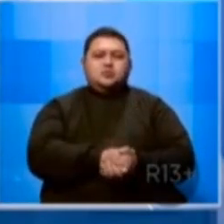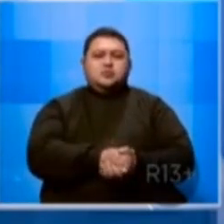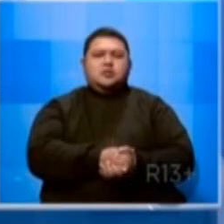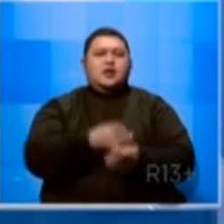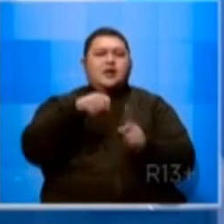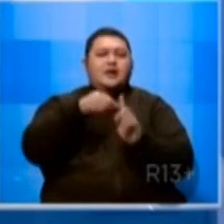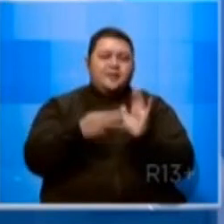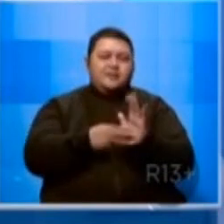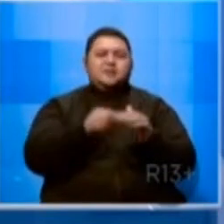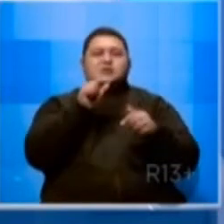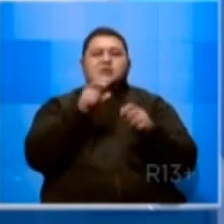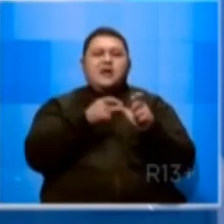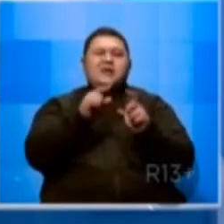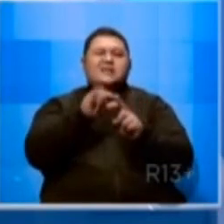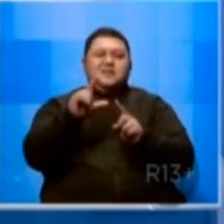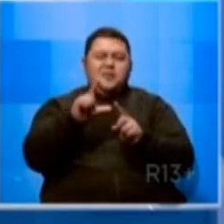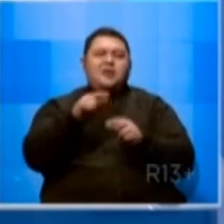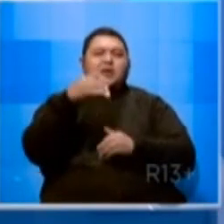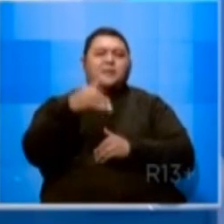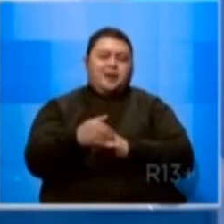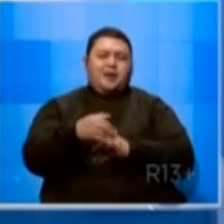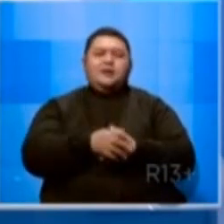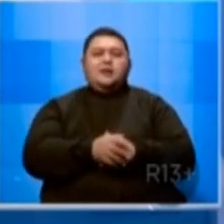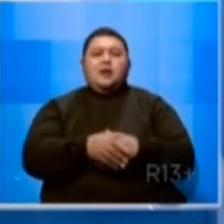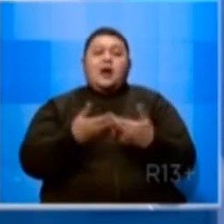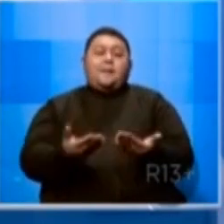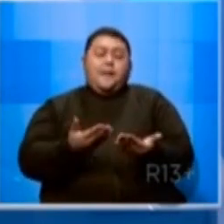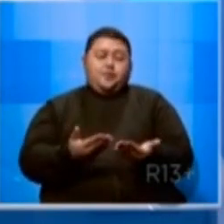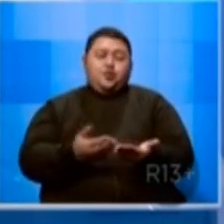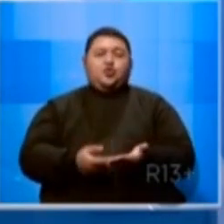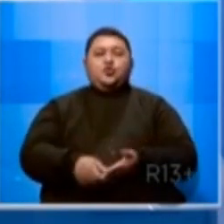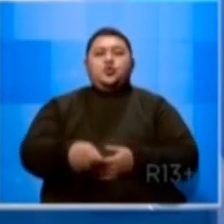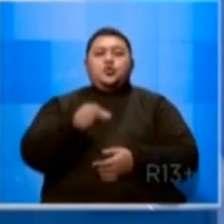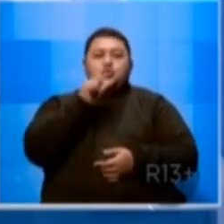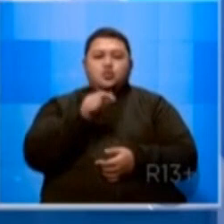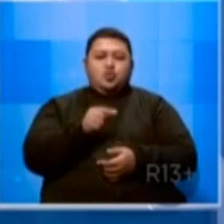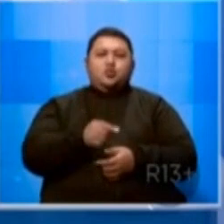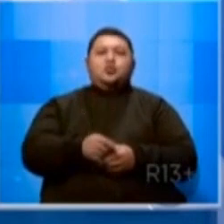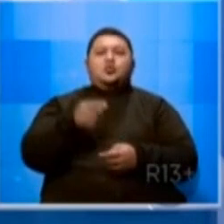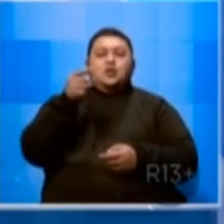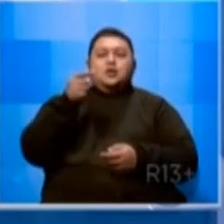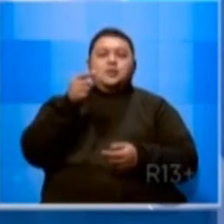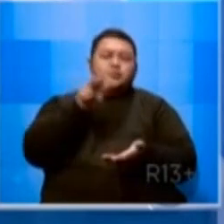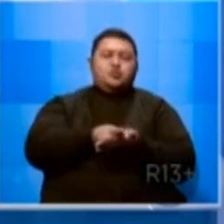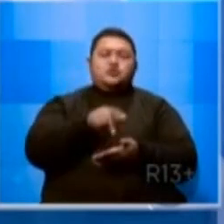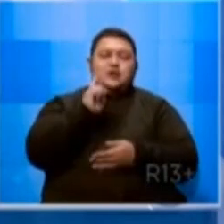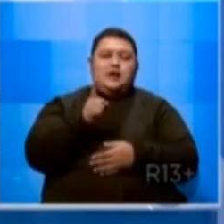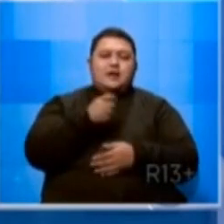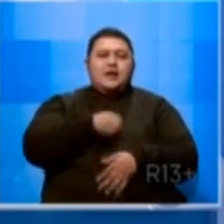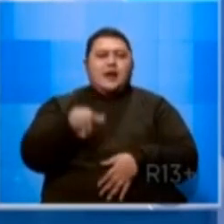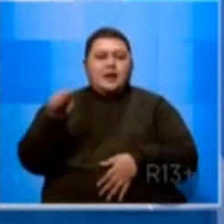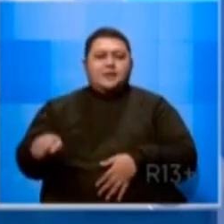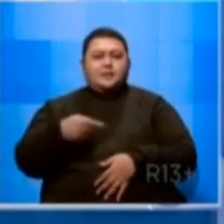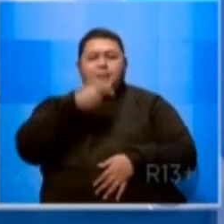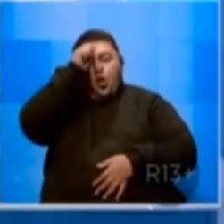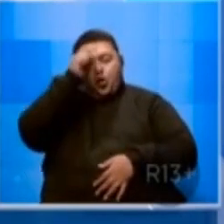sipil jadi dia lebih rendah Namun demikian apapun putusan hakim kita hargai itu keputusan yang benar ya mengenai vonis terhadap